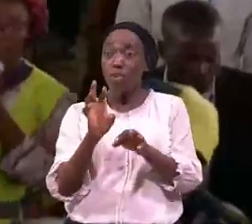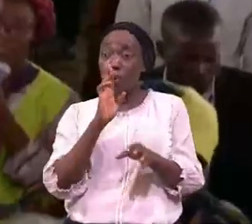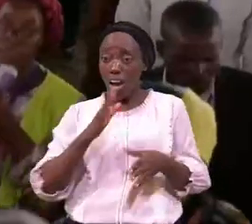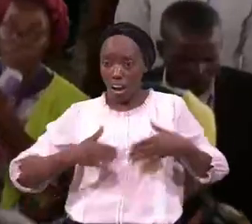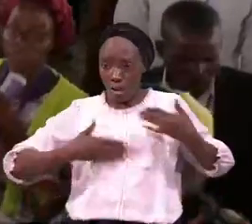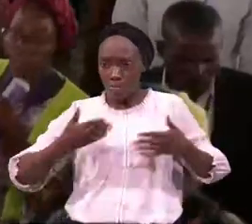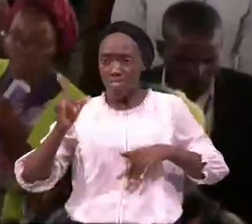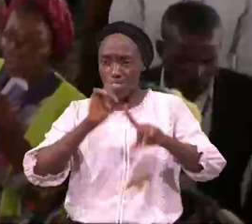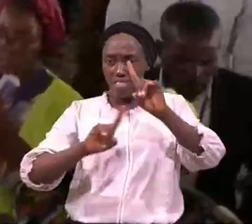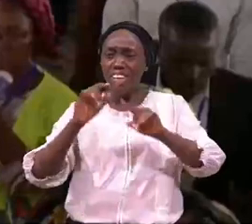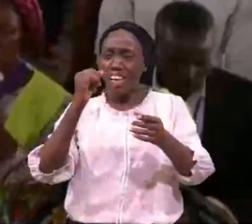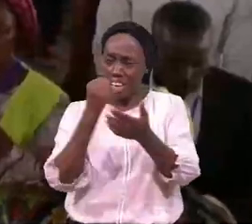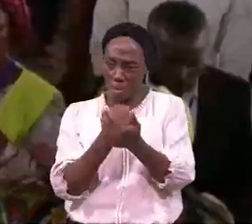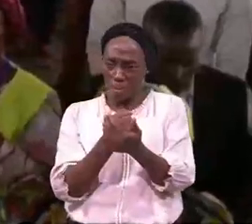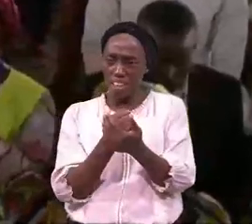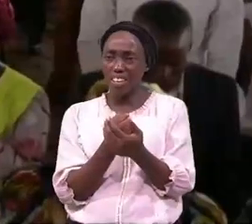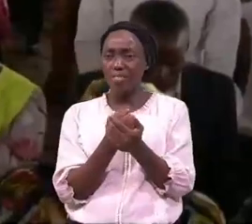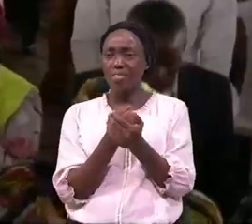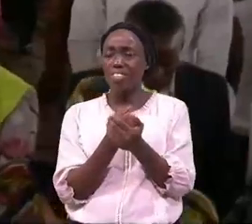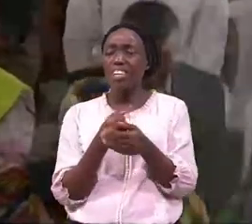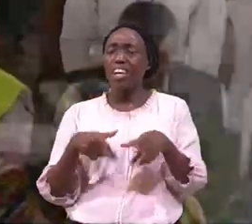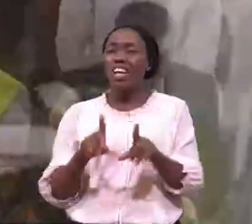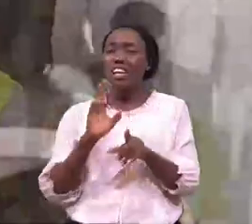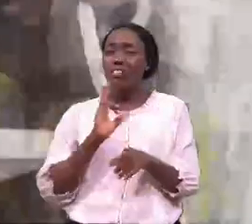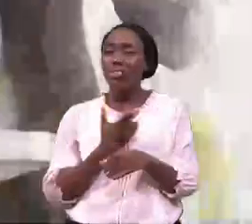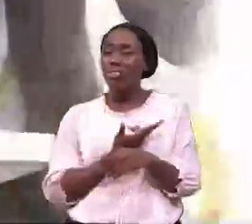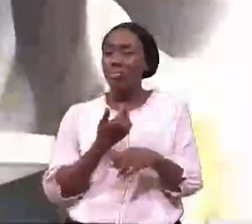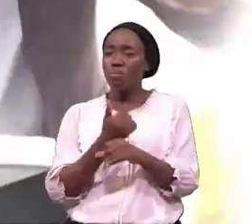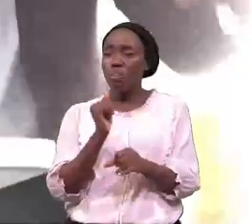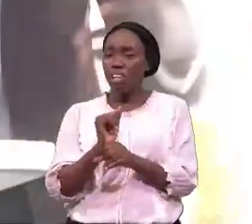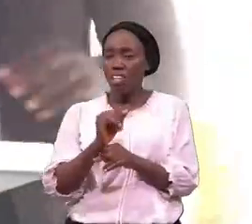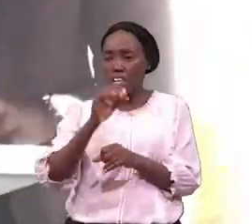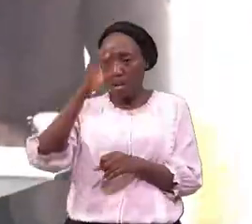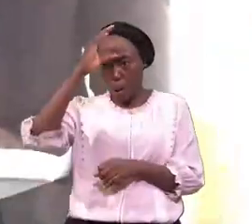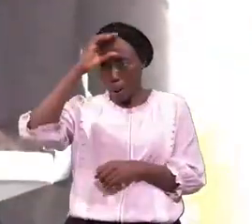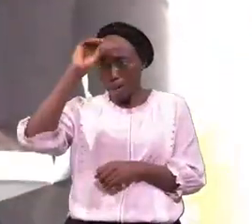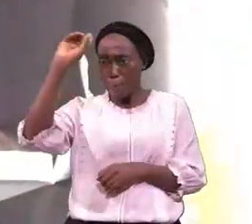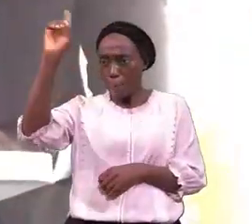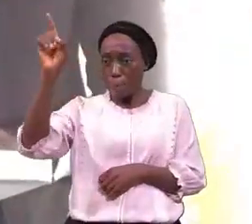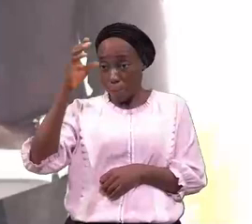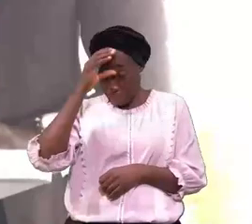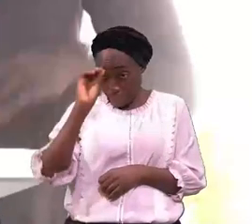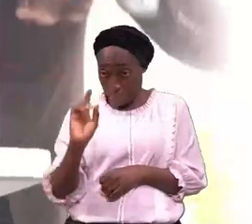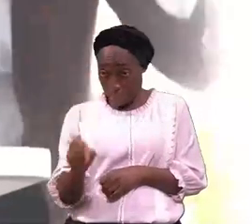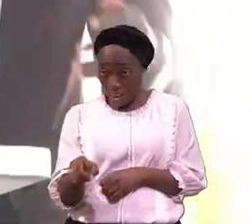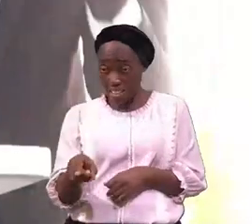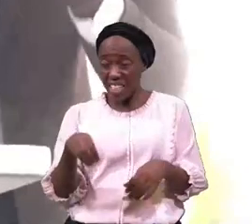C'est ce qu'il a fait au commencement. Faisons l'homme à notre image. À son